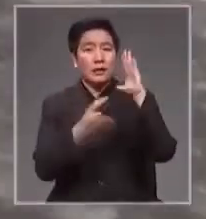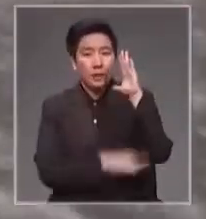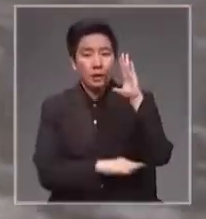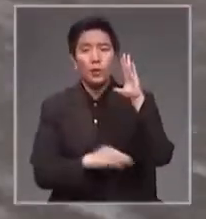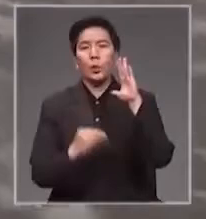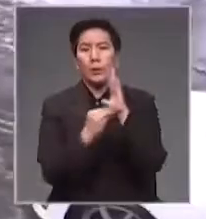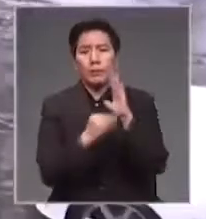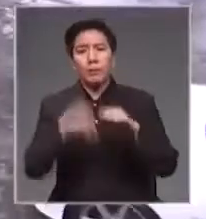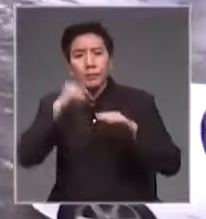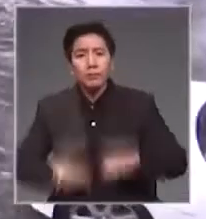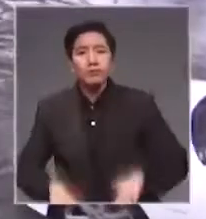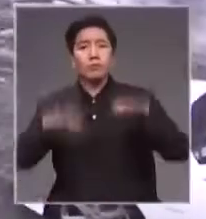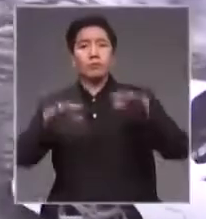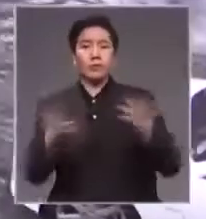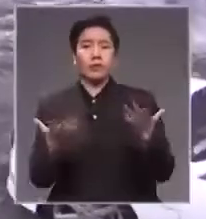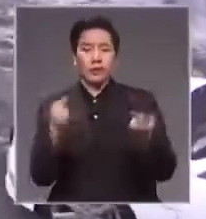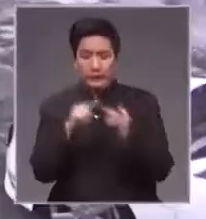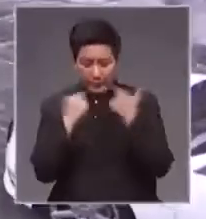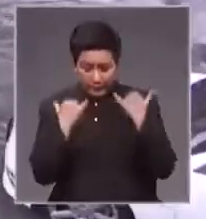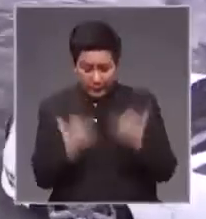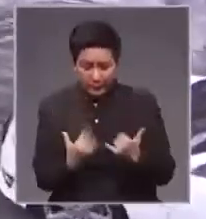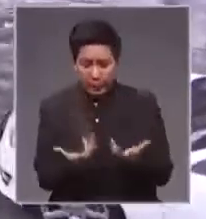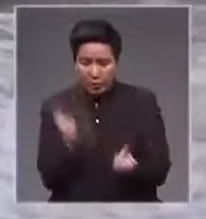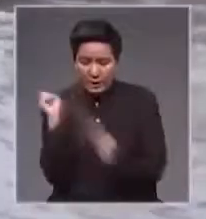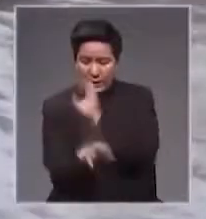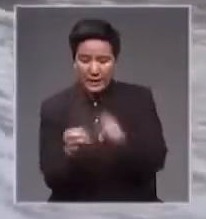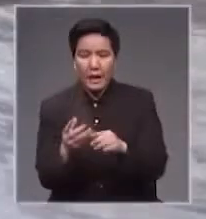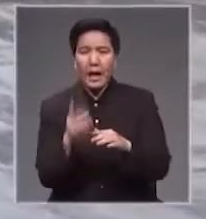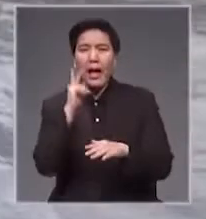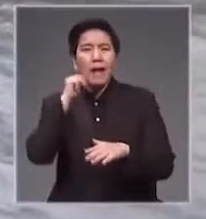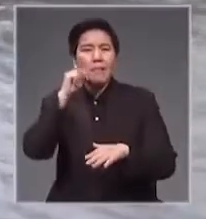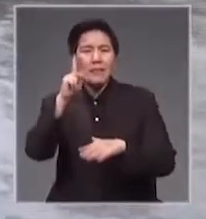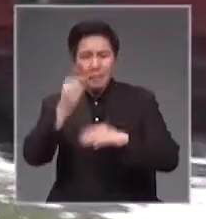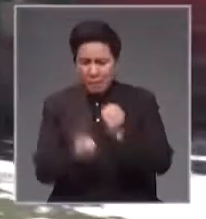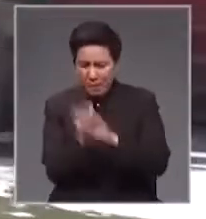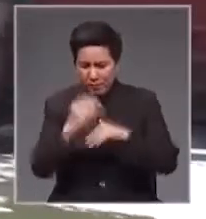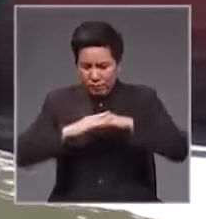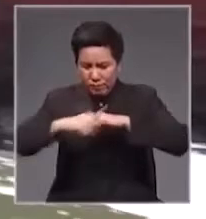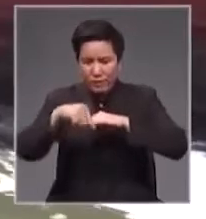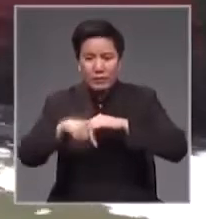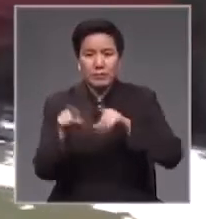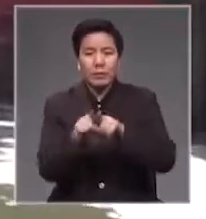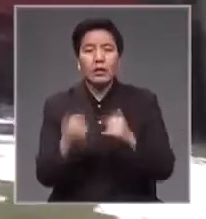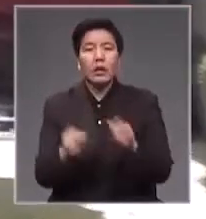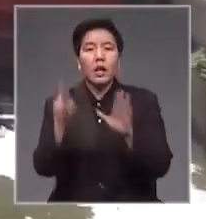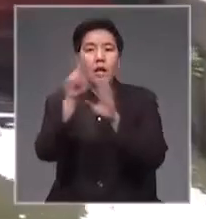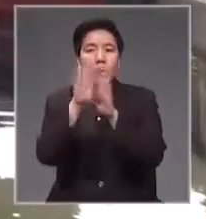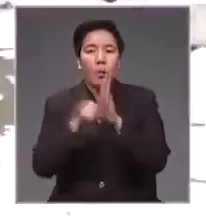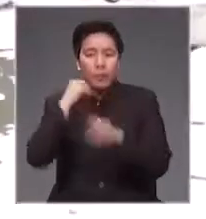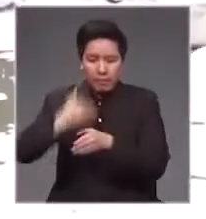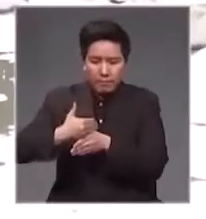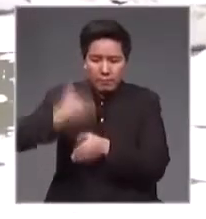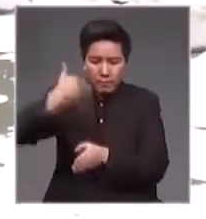านครนอกเหนือจากมาตรการกำจัดขยะผักตบที่ผมกล่าวไปแล้วข้างต้นก็ในเมื่อระบบระบายน้ำเดิมมันเล็กขยายไม่ออก